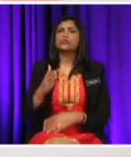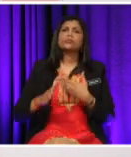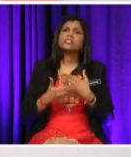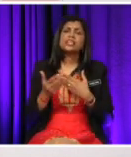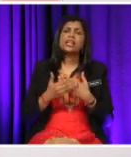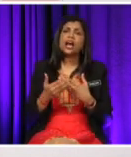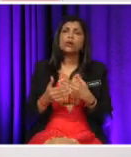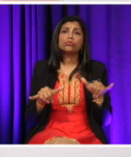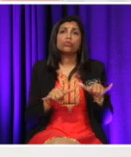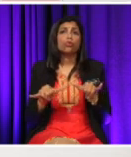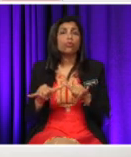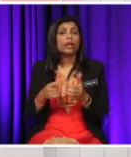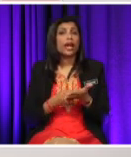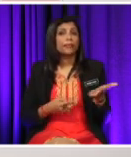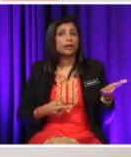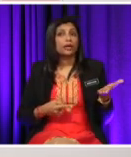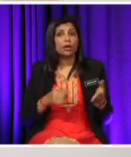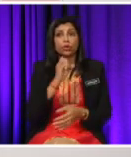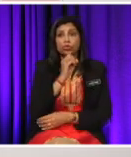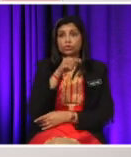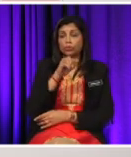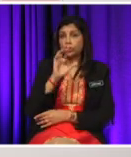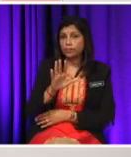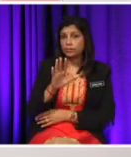lima satu poin kosong